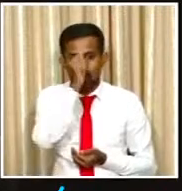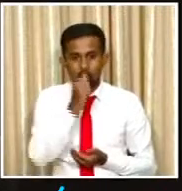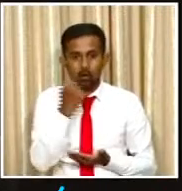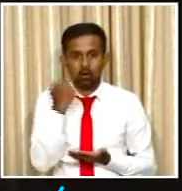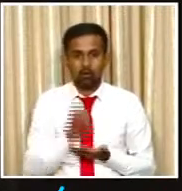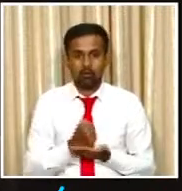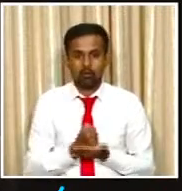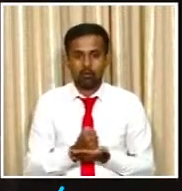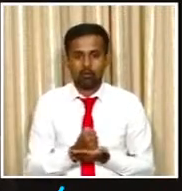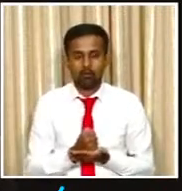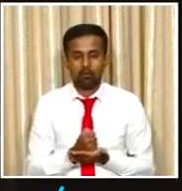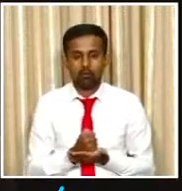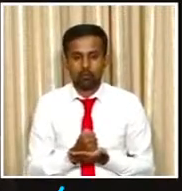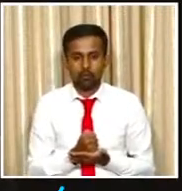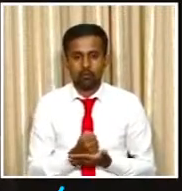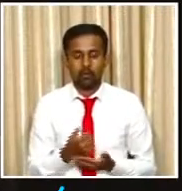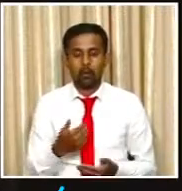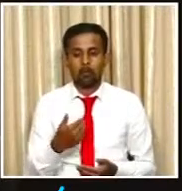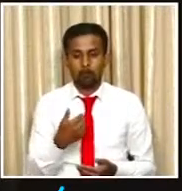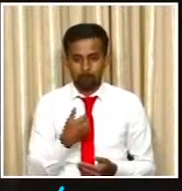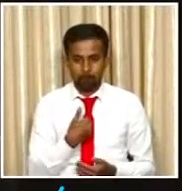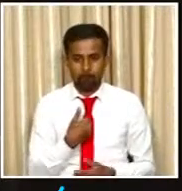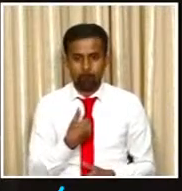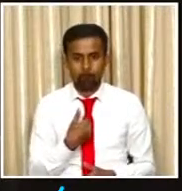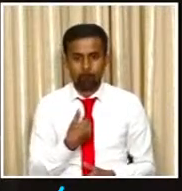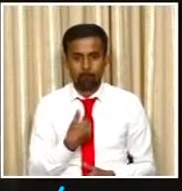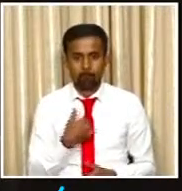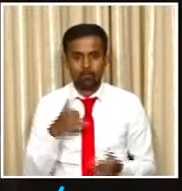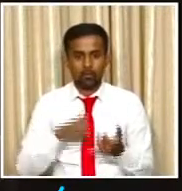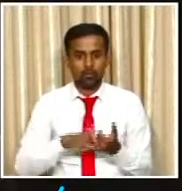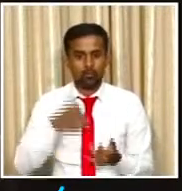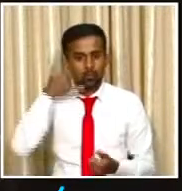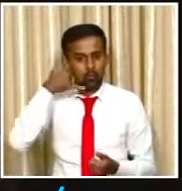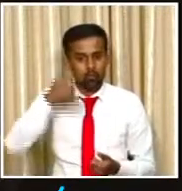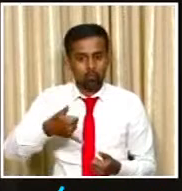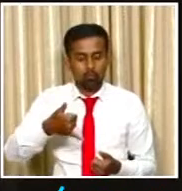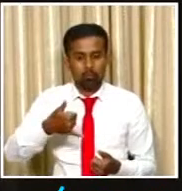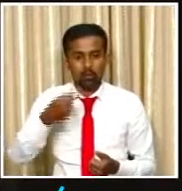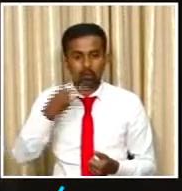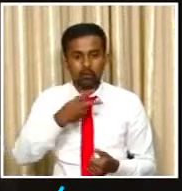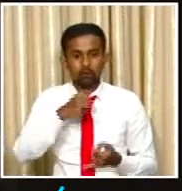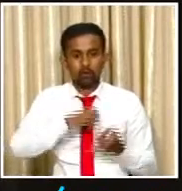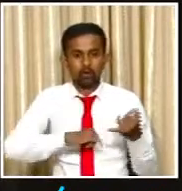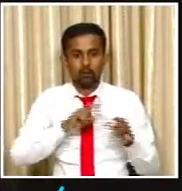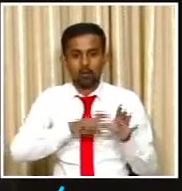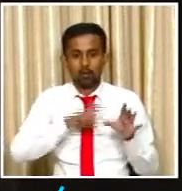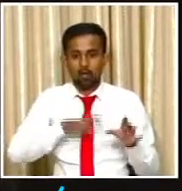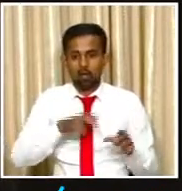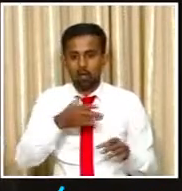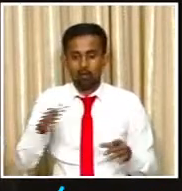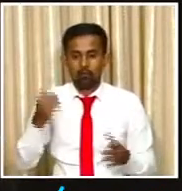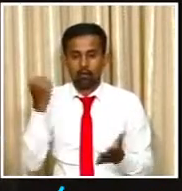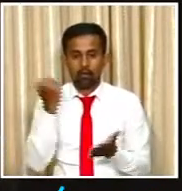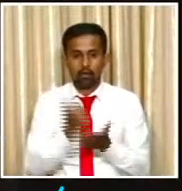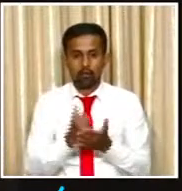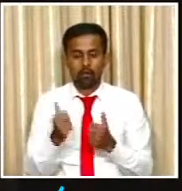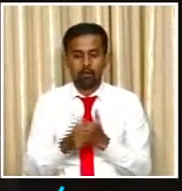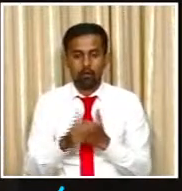කූට ලේඛනයක් මම සමගි ජන බලවේගයේ උපලේකම් කමින් අස්සුනා කියලා ලේඛනයක්